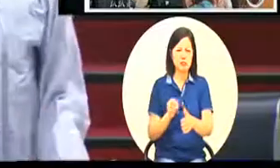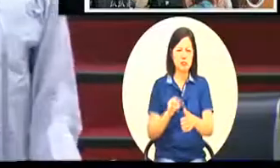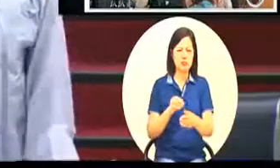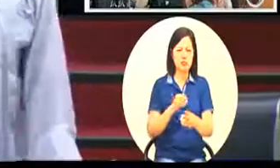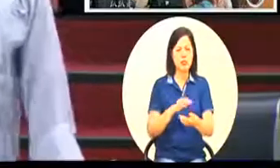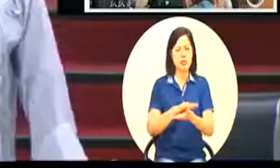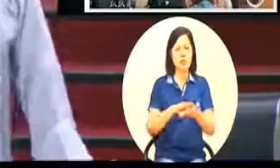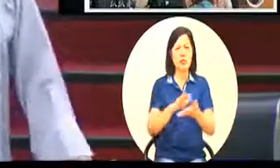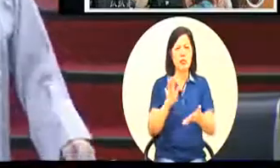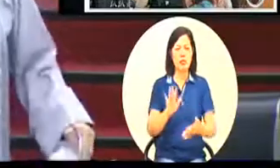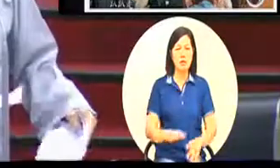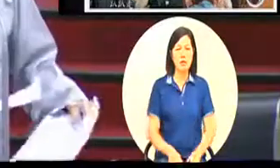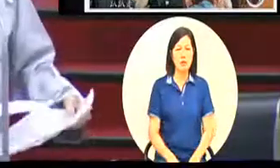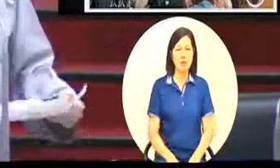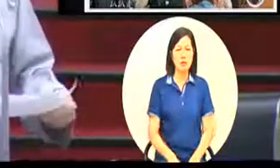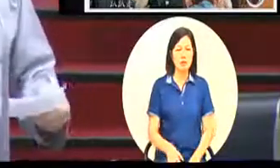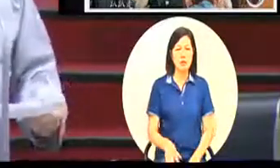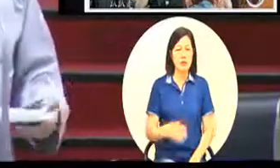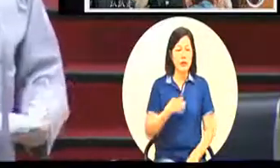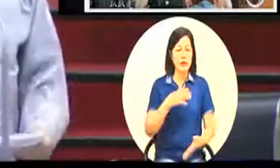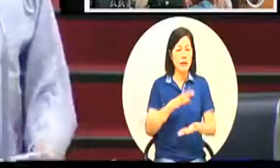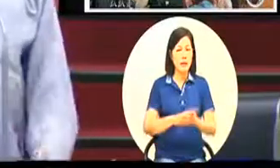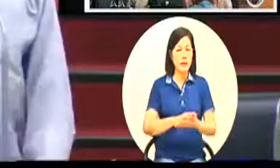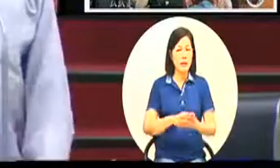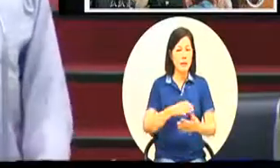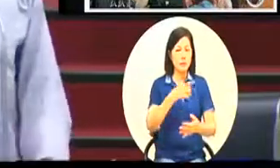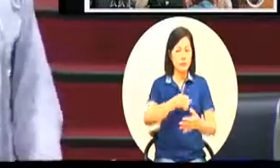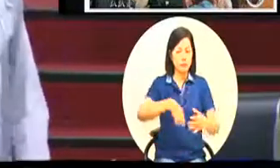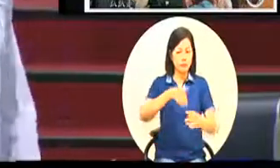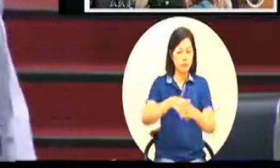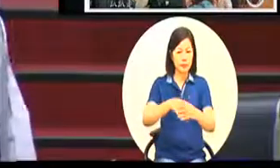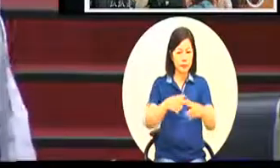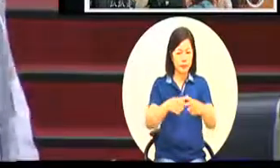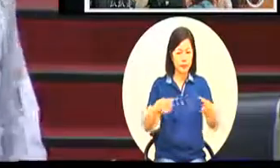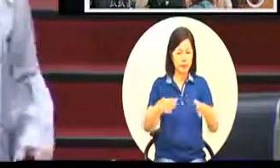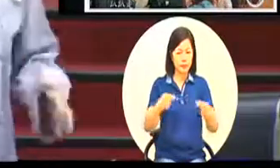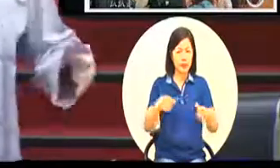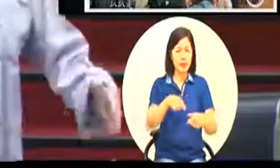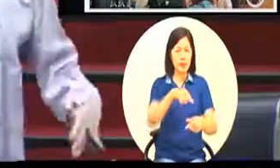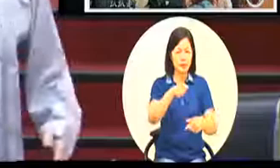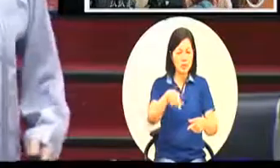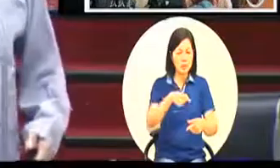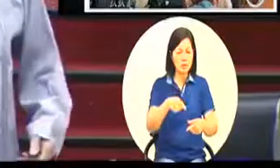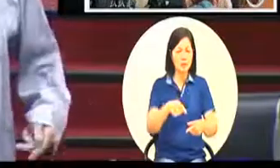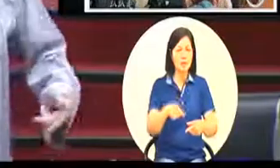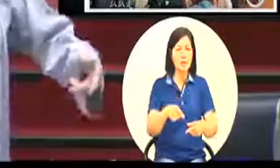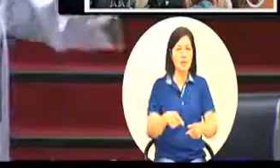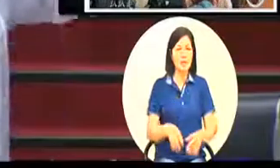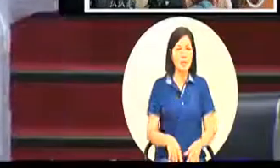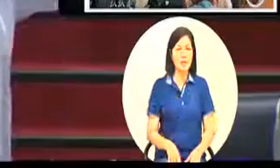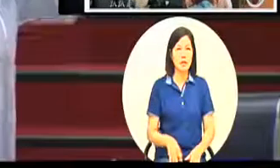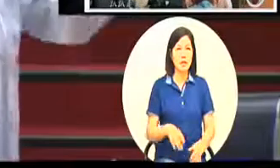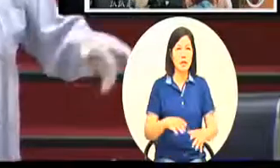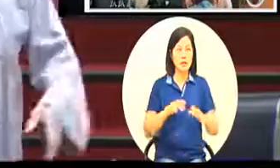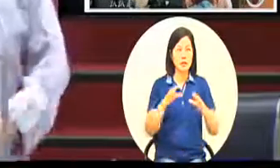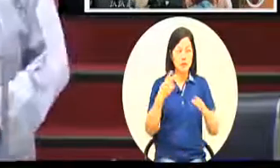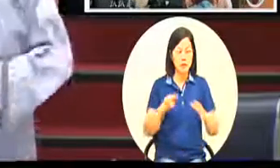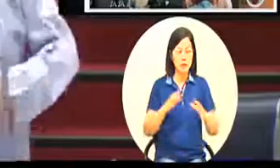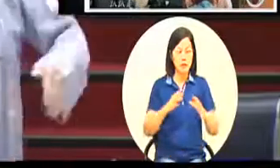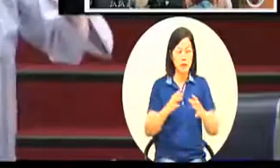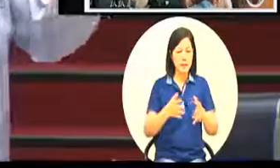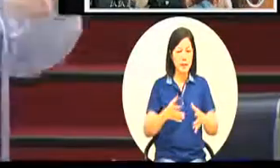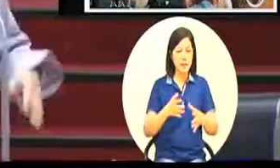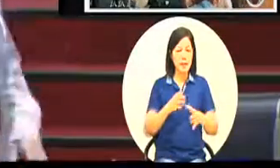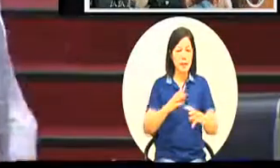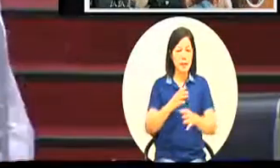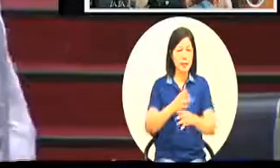伊的内底个选票都唔免讲，马总统马英九做八档啊出来啦。安尼出出国两边乱乱